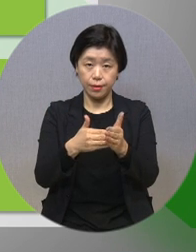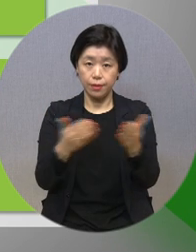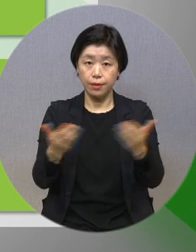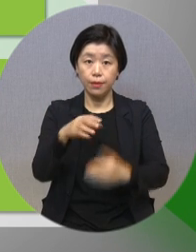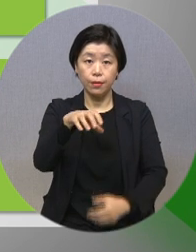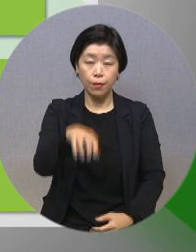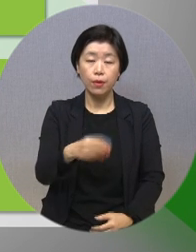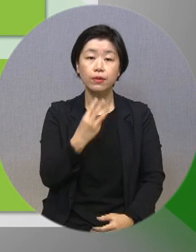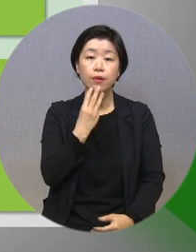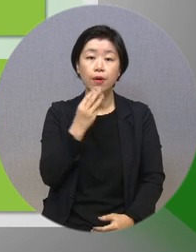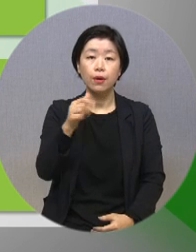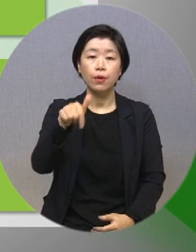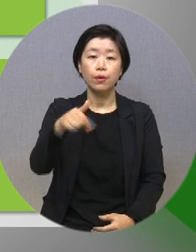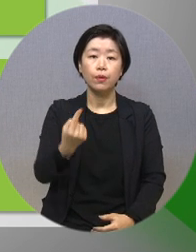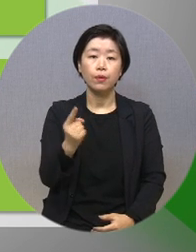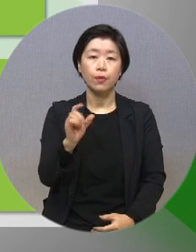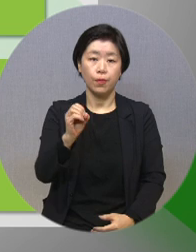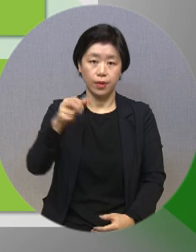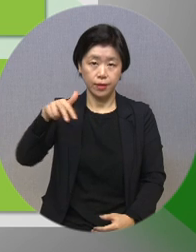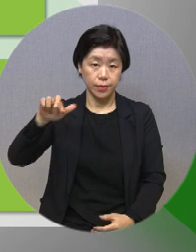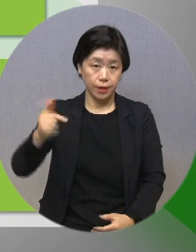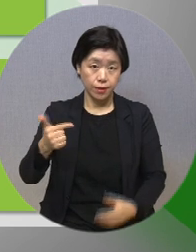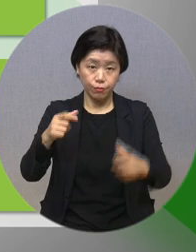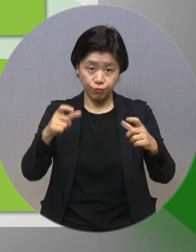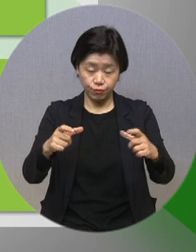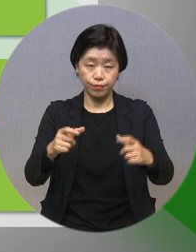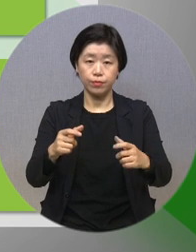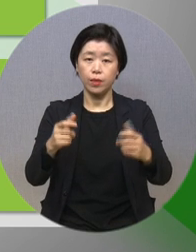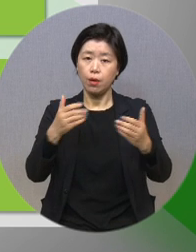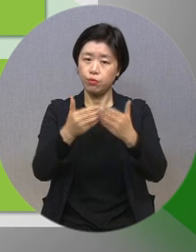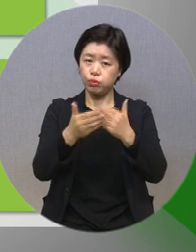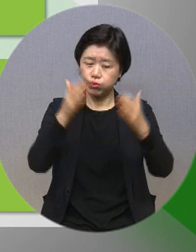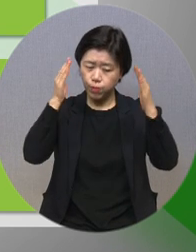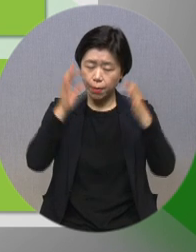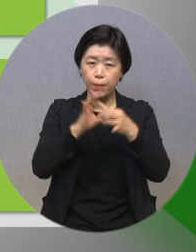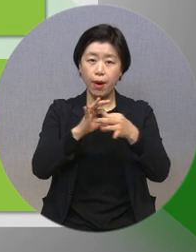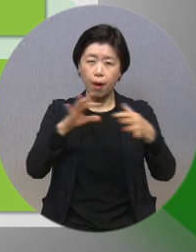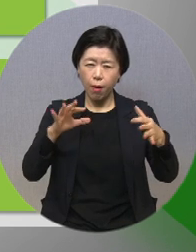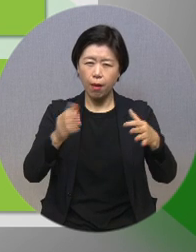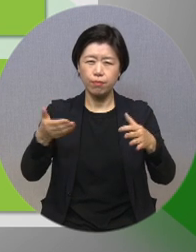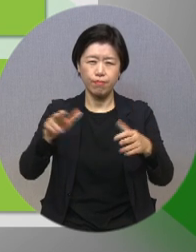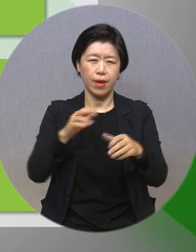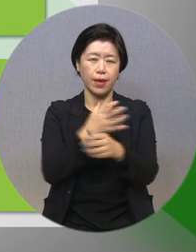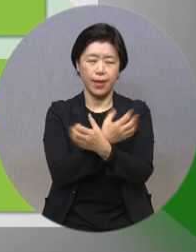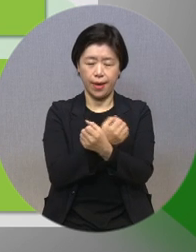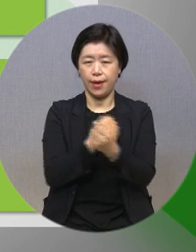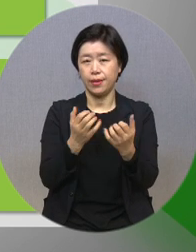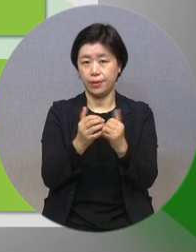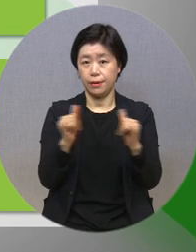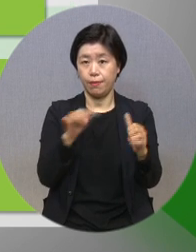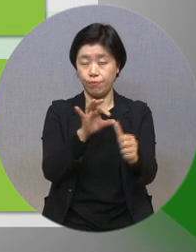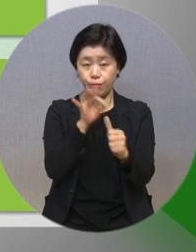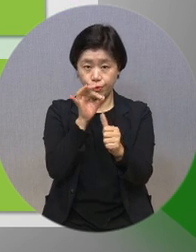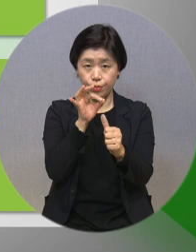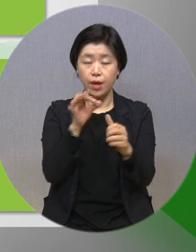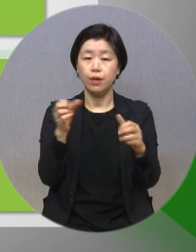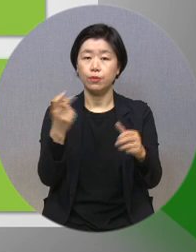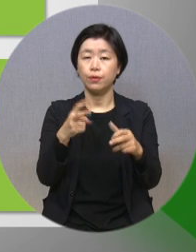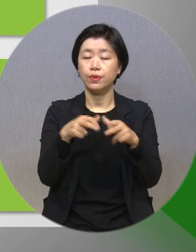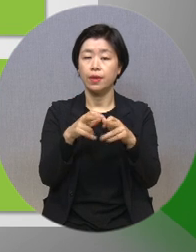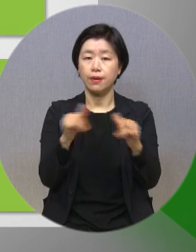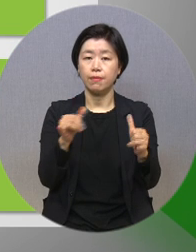근무지는 서울특별시 광진구입니다. 경력과 학력은 무관하며 계약직을 채용합니다. 장애인만